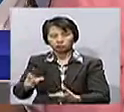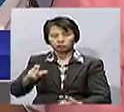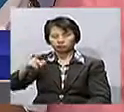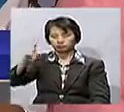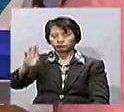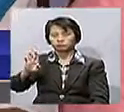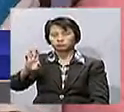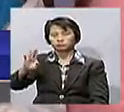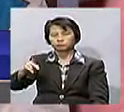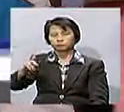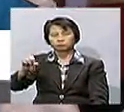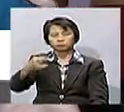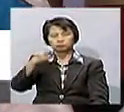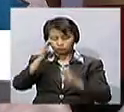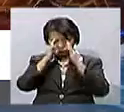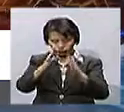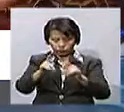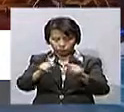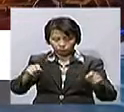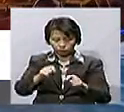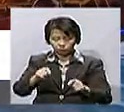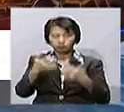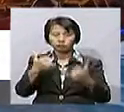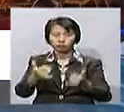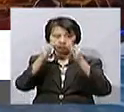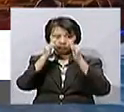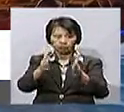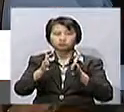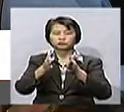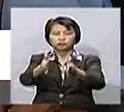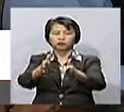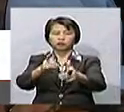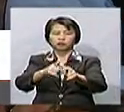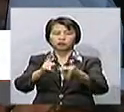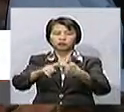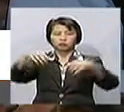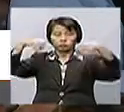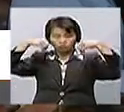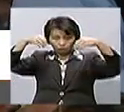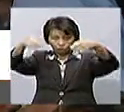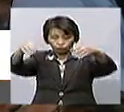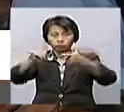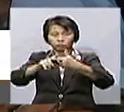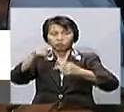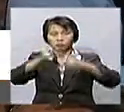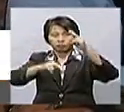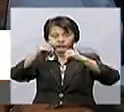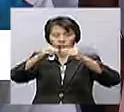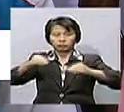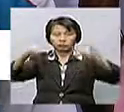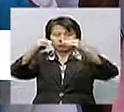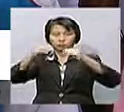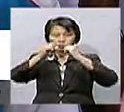lebih fokus kepada isu tempatan. Tumpuan beliau adalah kepada isu jalan raya, lampu jalan, pembinaan masjid dan